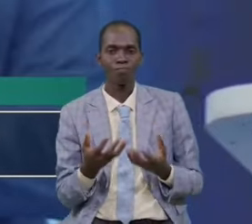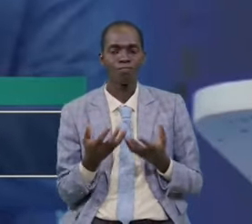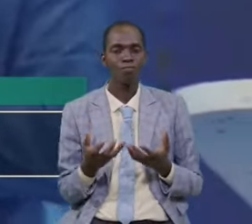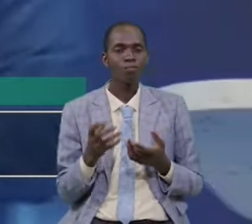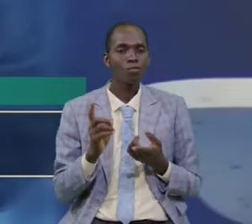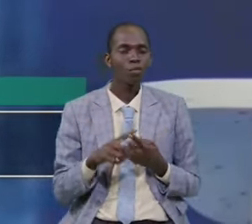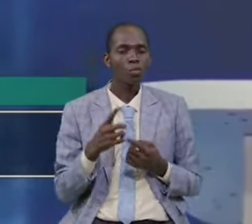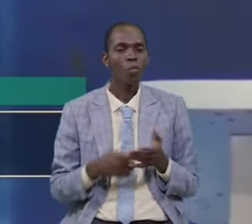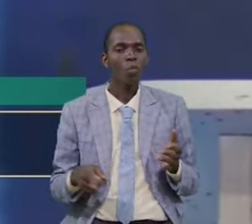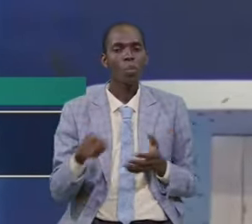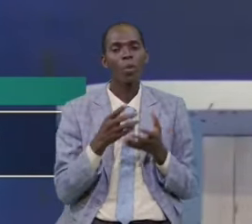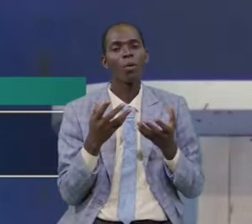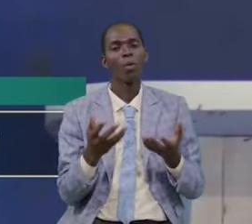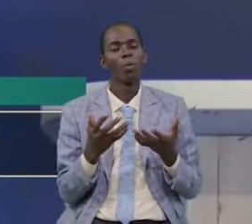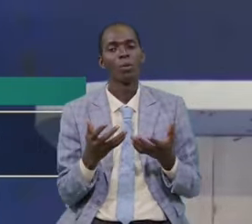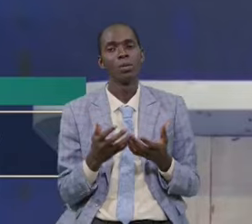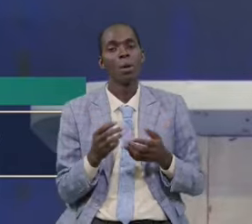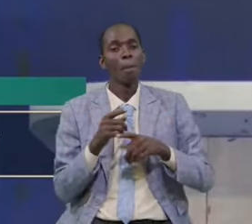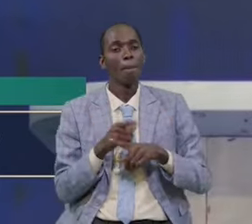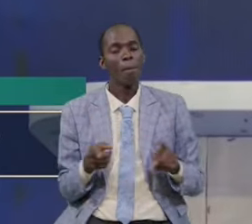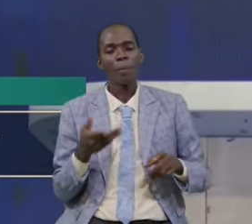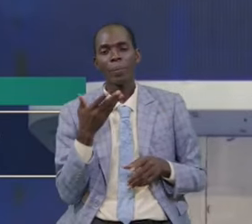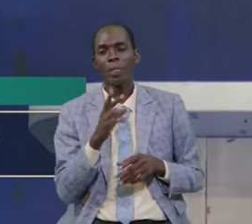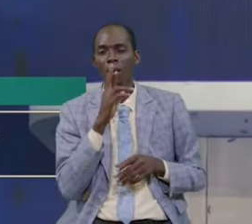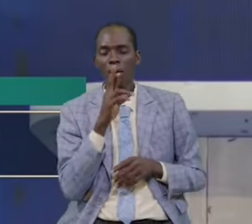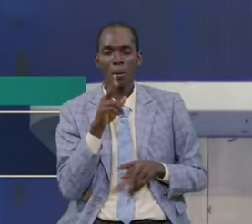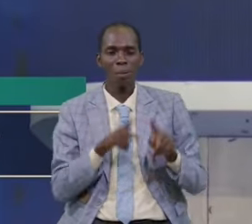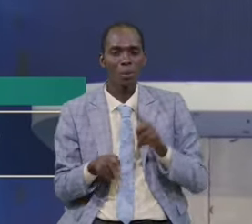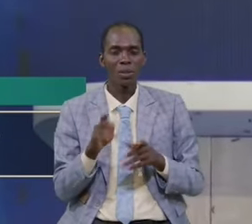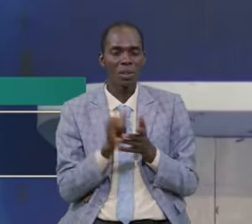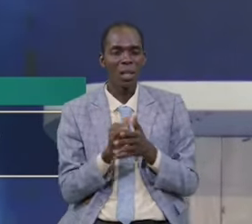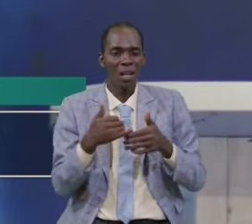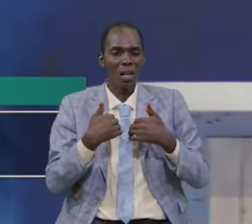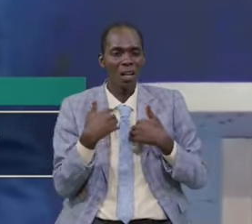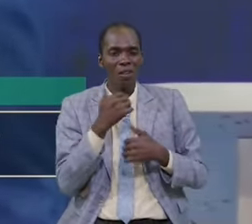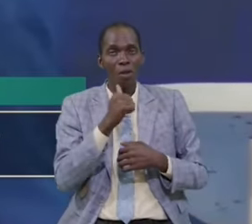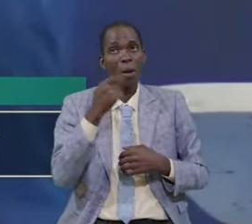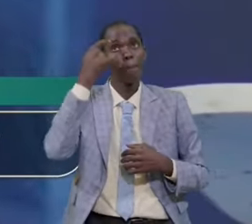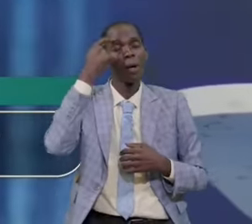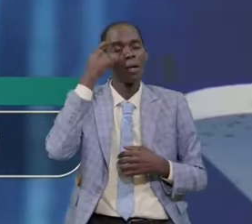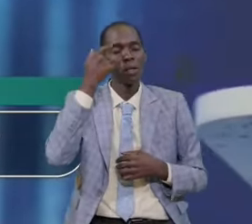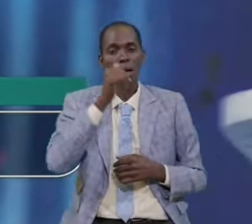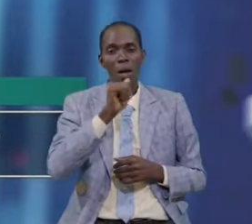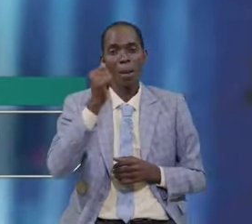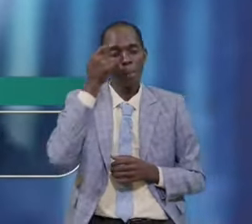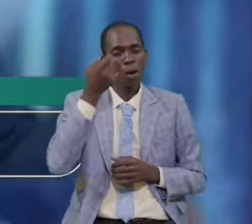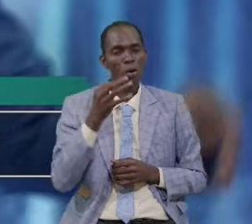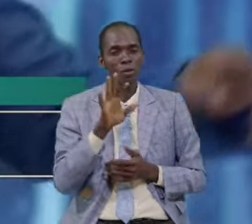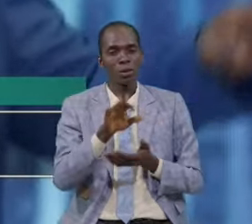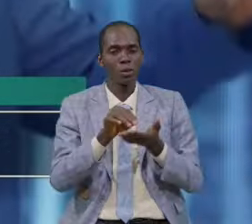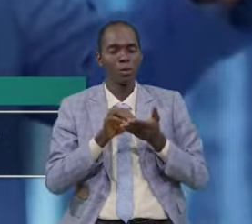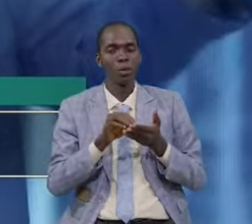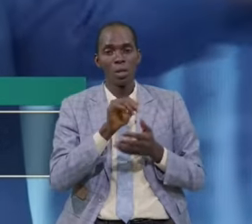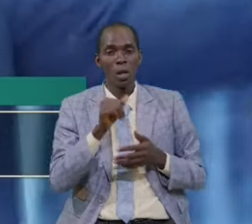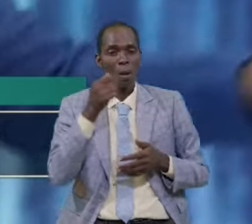gagnent jamais. Ceux qui ont la pensée d'eux-mêmes, ce n'est pas la